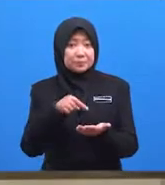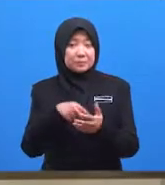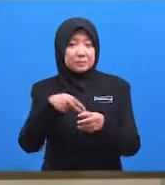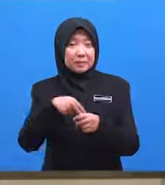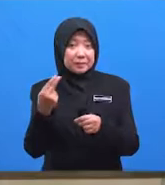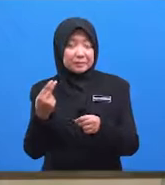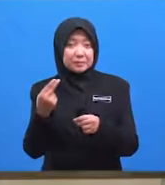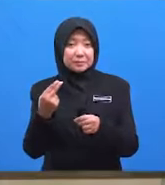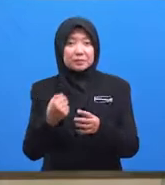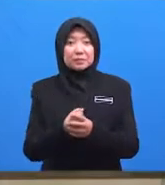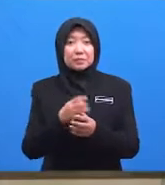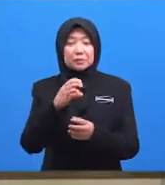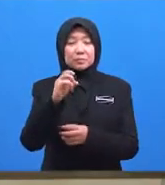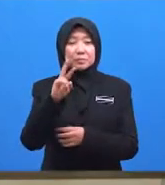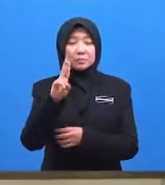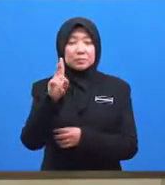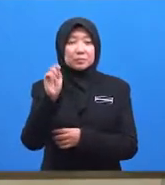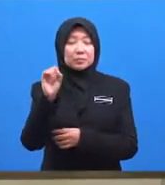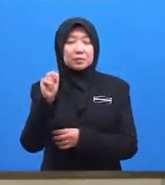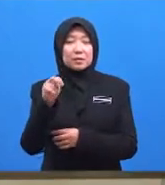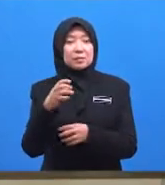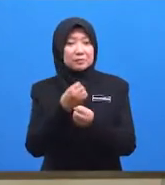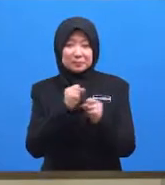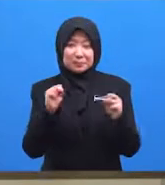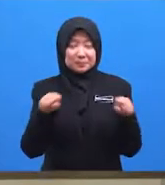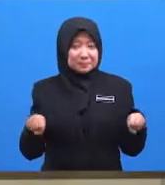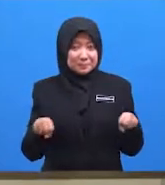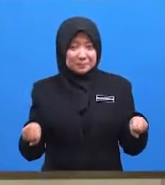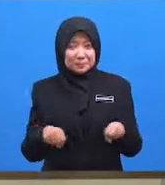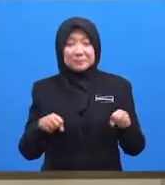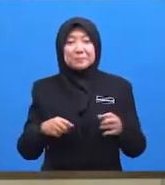Inilah hasilnya crouton yang telah siap disauti.